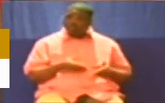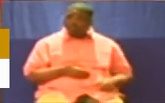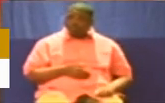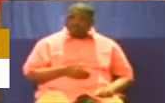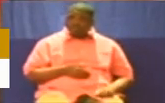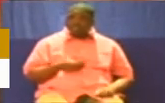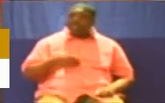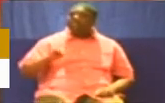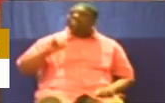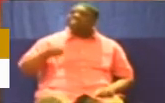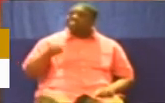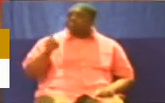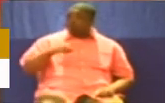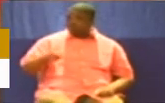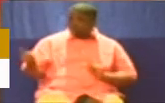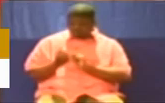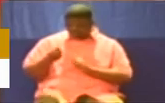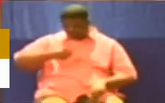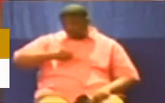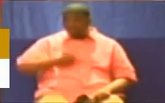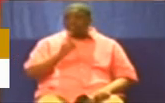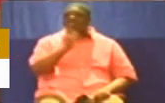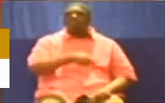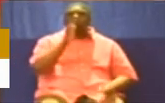jiji, akikosa aje anione mimi, vipo viwanja vya kumwaga